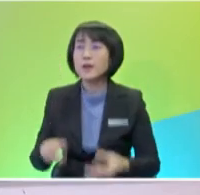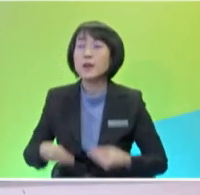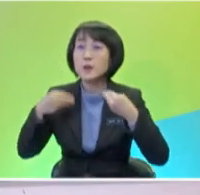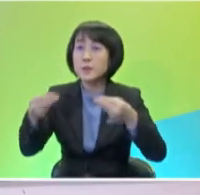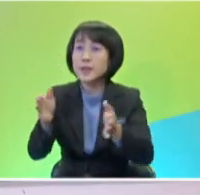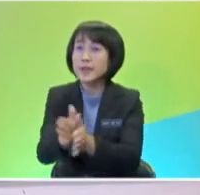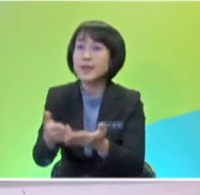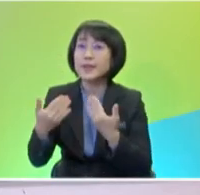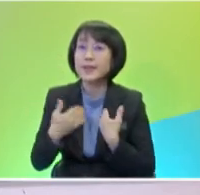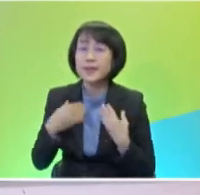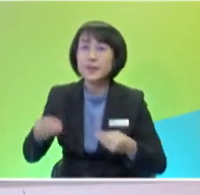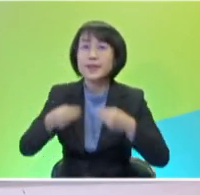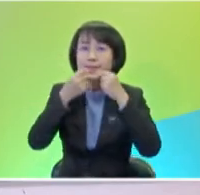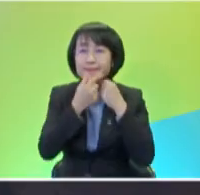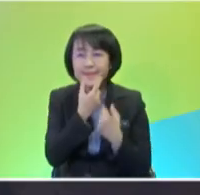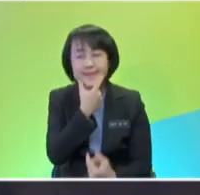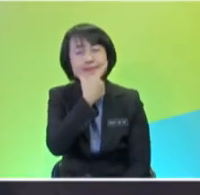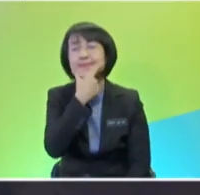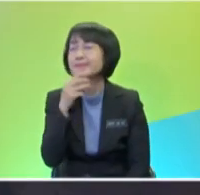Senyuman yang paling manis